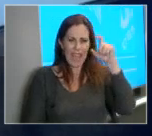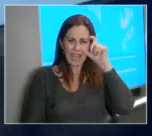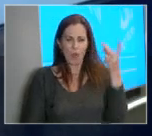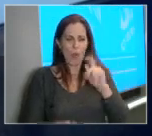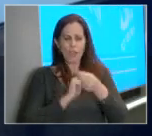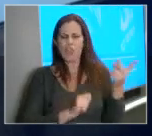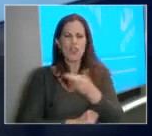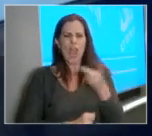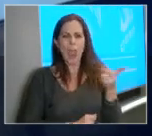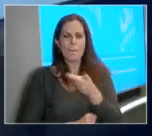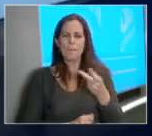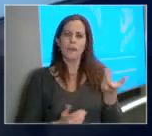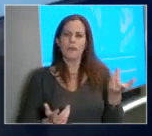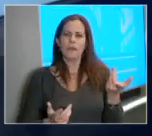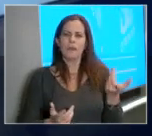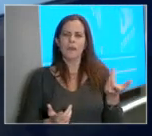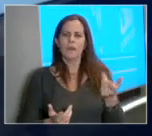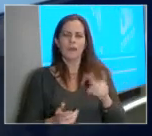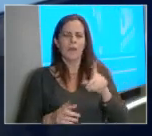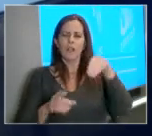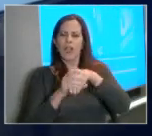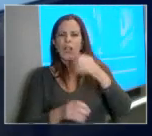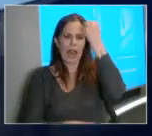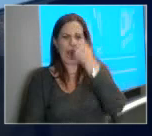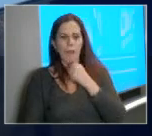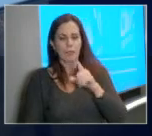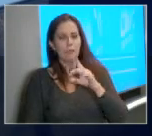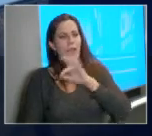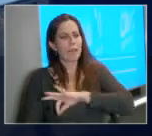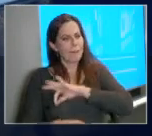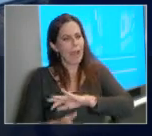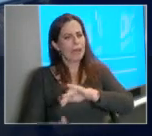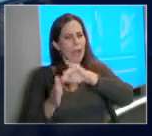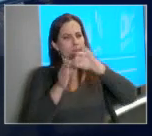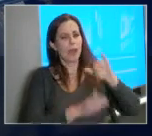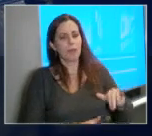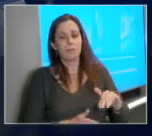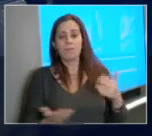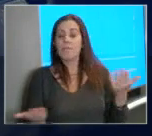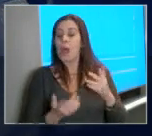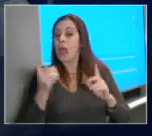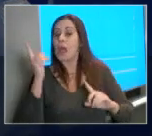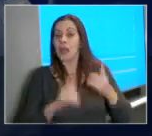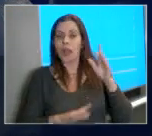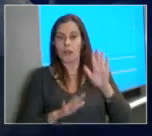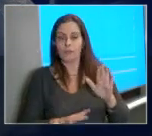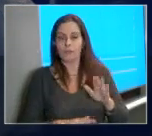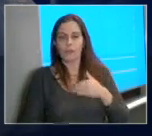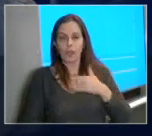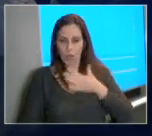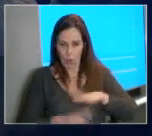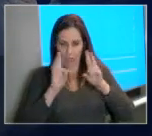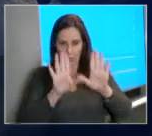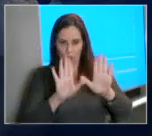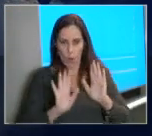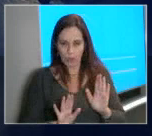שניהם לחלק מהנהלת החמאס. אז אם לרגע לשים את ליברמן בצד, איזה אסון נגרע היה כבר בעולם? בוא, אני רוצה לעצור